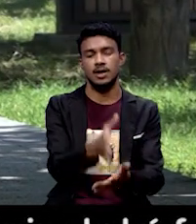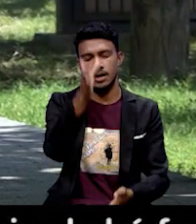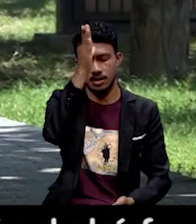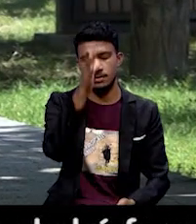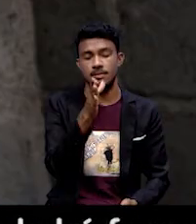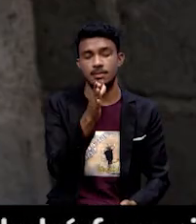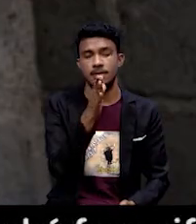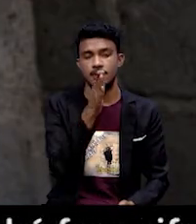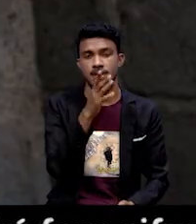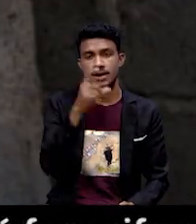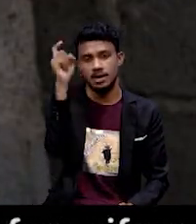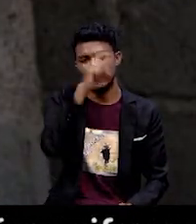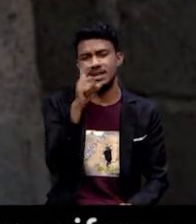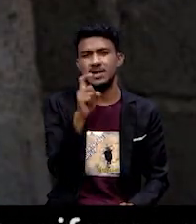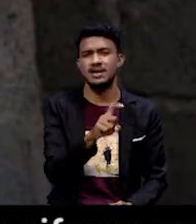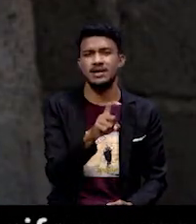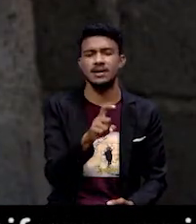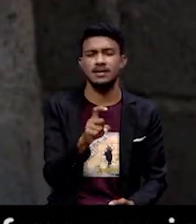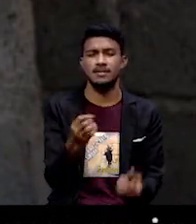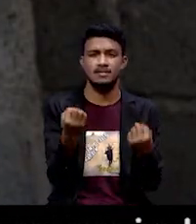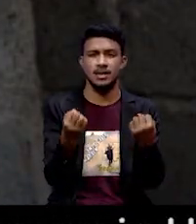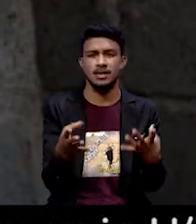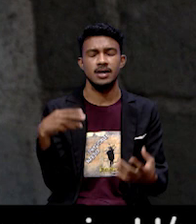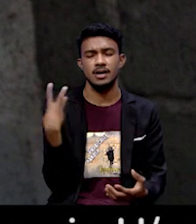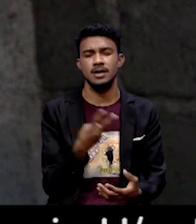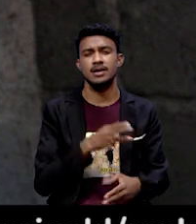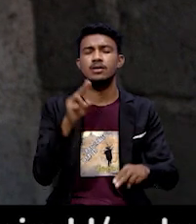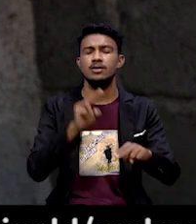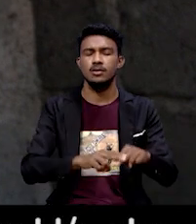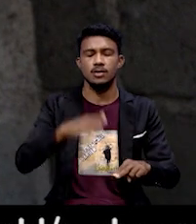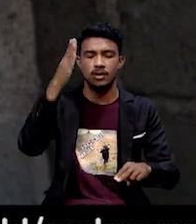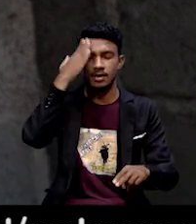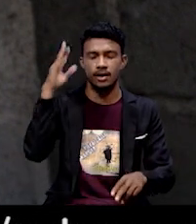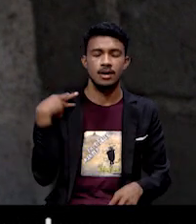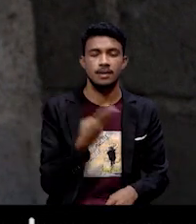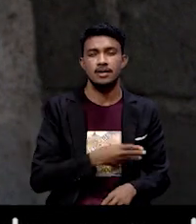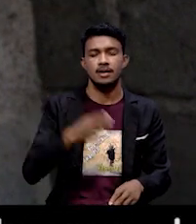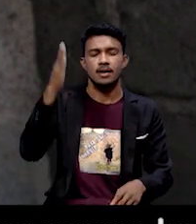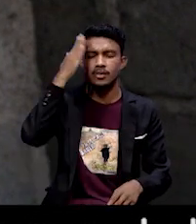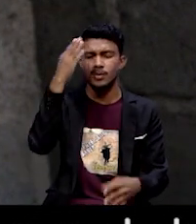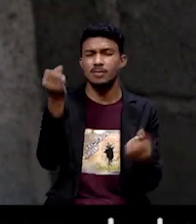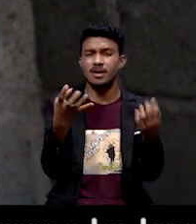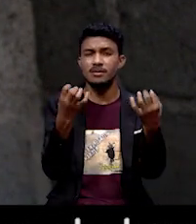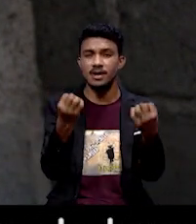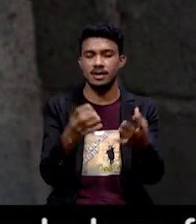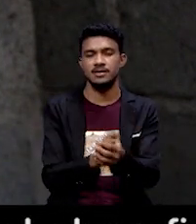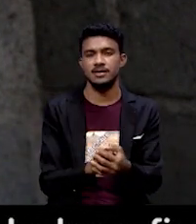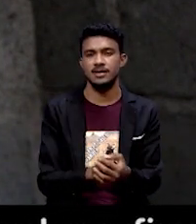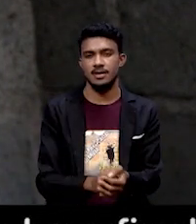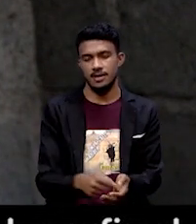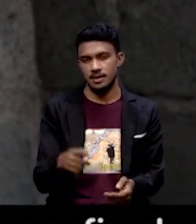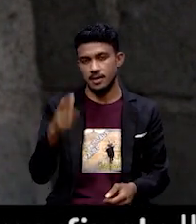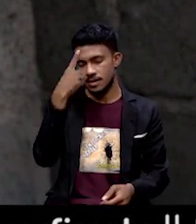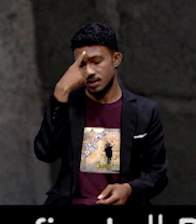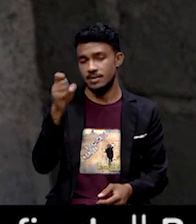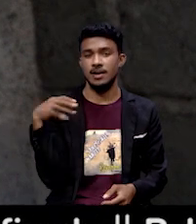Sirannya tinang nene mayoria ita hata tur hanuing Ami hanuing barbar close nene. Tamba dalam rumah ami